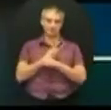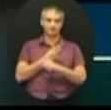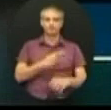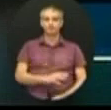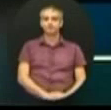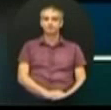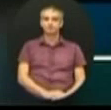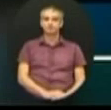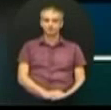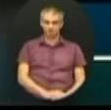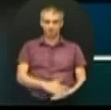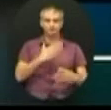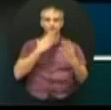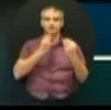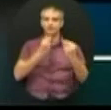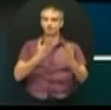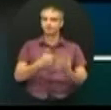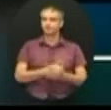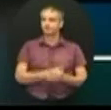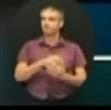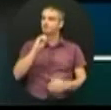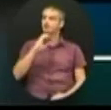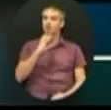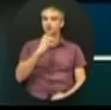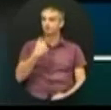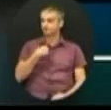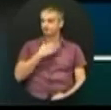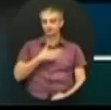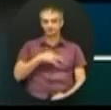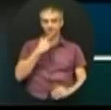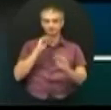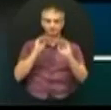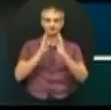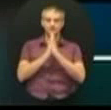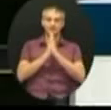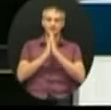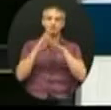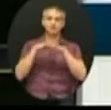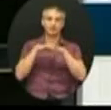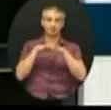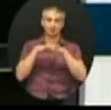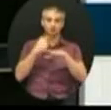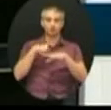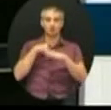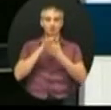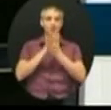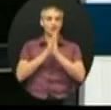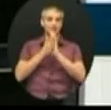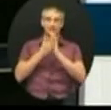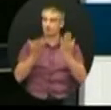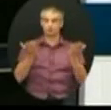הכנסת ברוך. תודה. תודה רבה לך. מאיר כהן. אני רוצה לבקש סליחה. סליחה על כך שאנחנו הפכנו